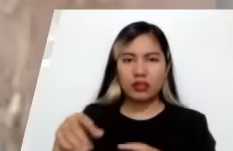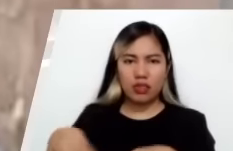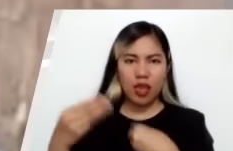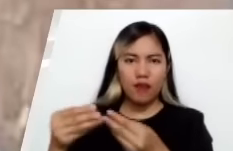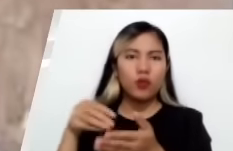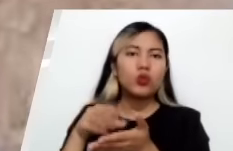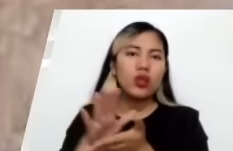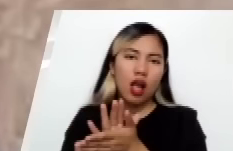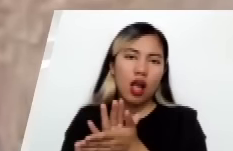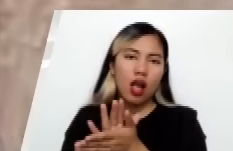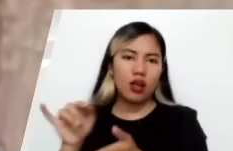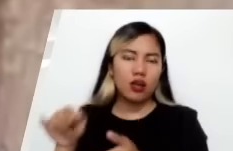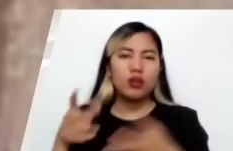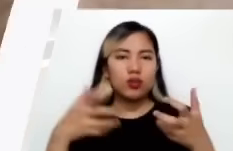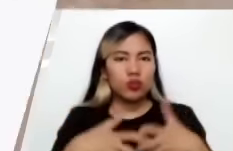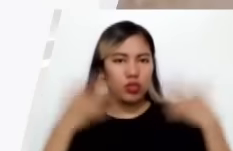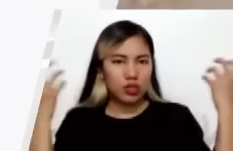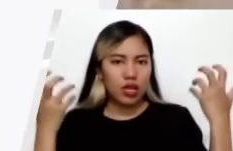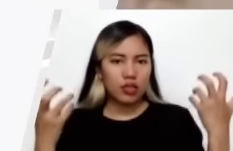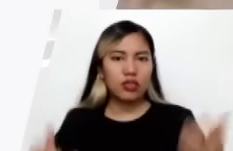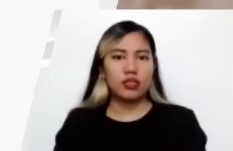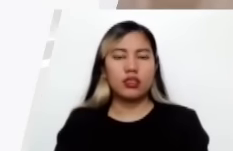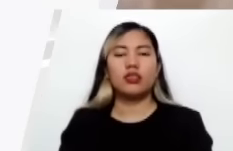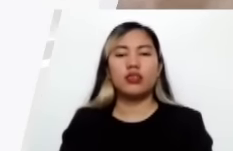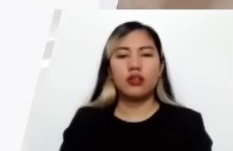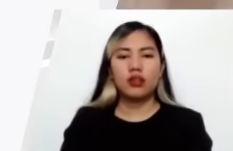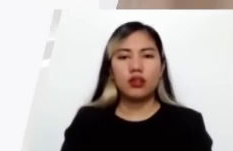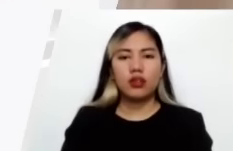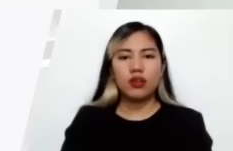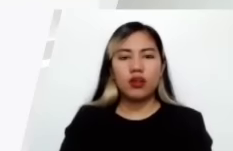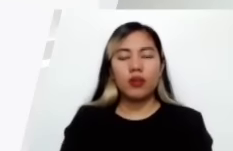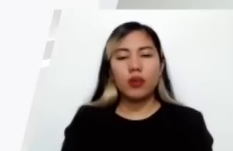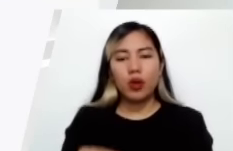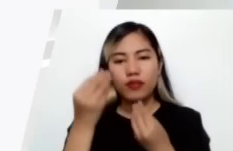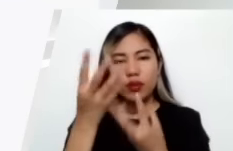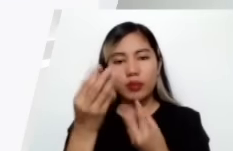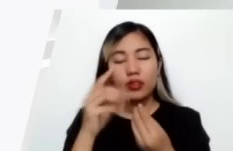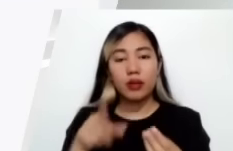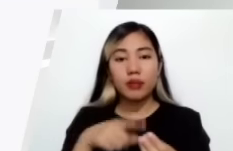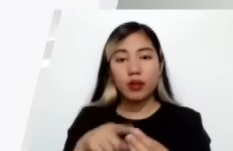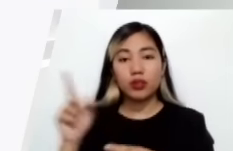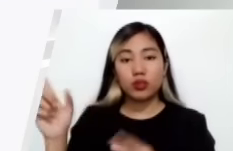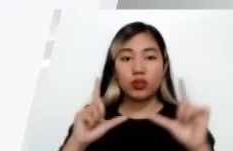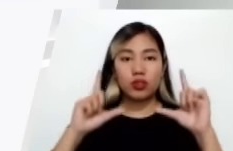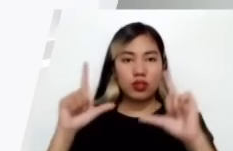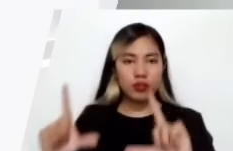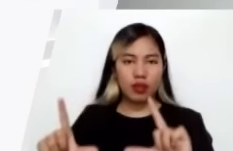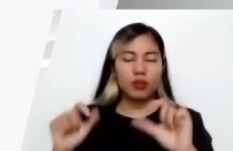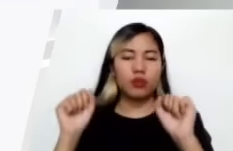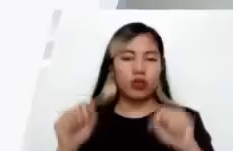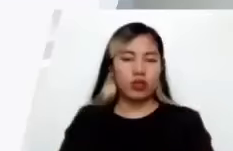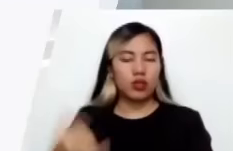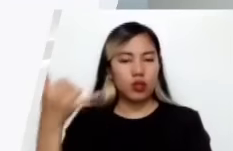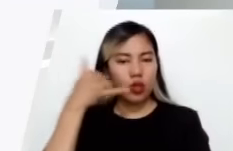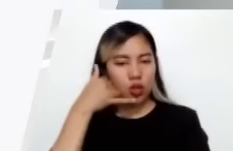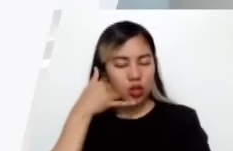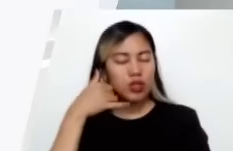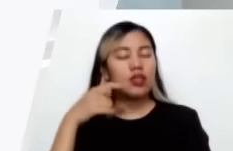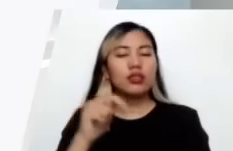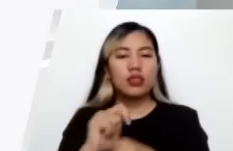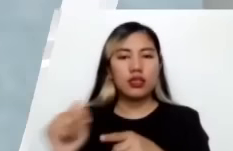siya nagalit. Para sa may impormasyon tungkol sa suspect, maaari raw itong itawag o i-text sa number na nasa inyong